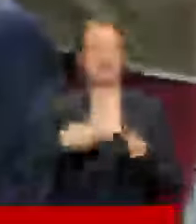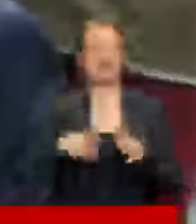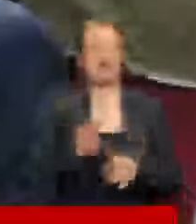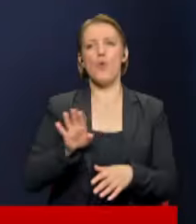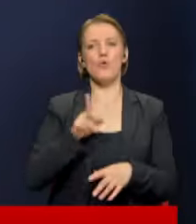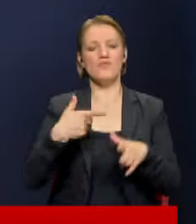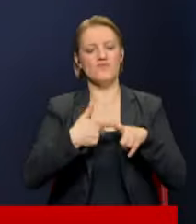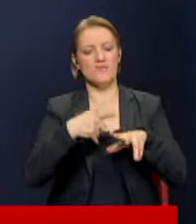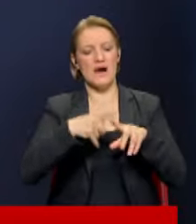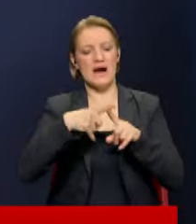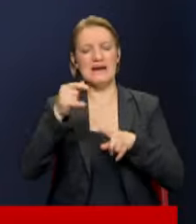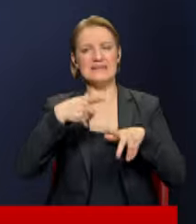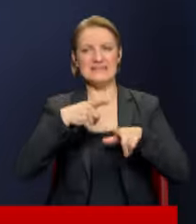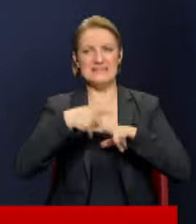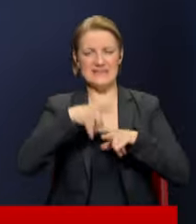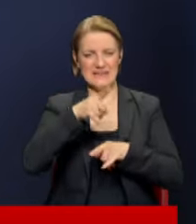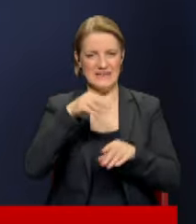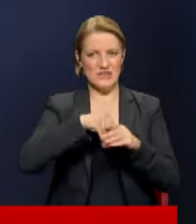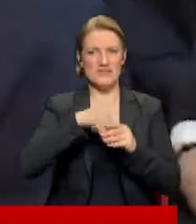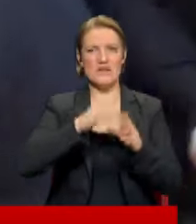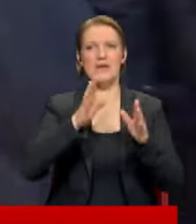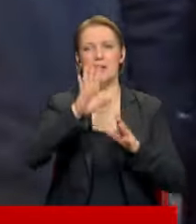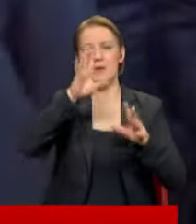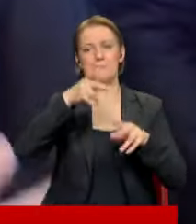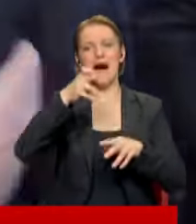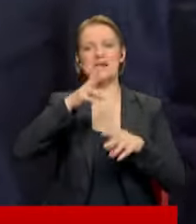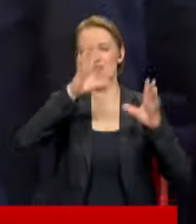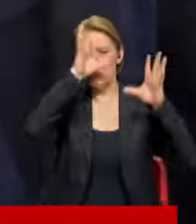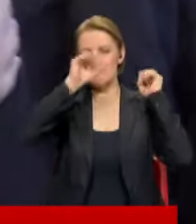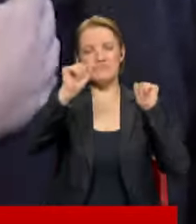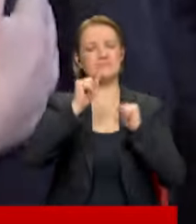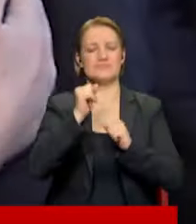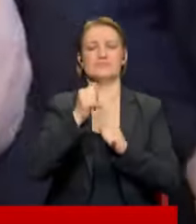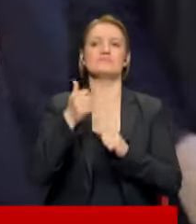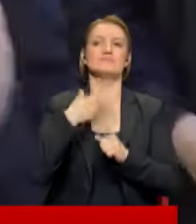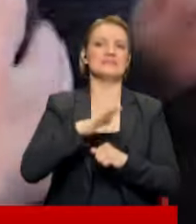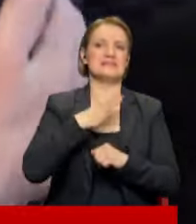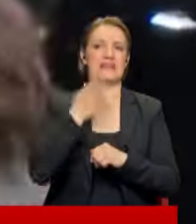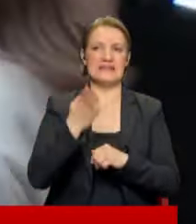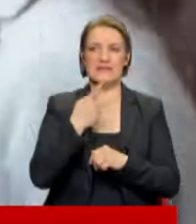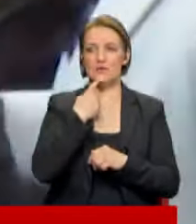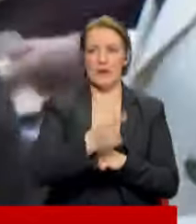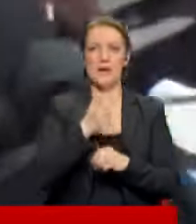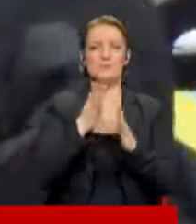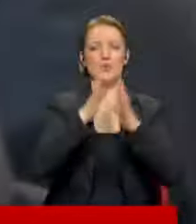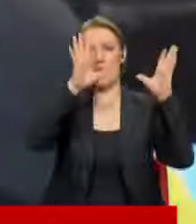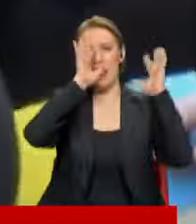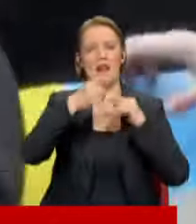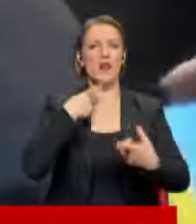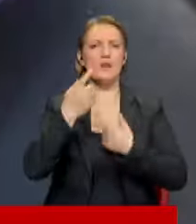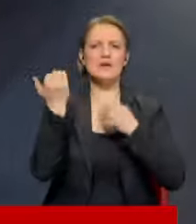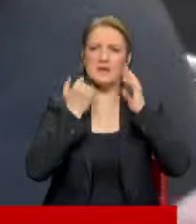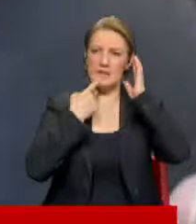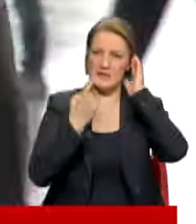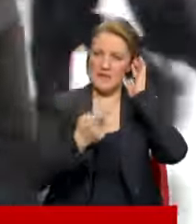Akşener için Paris Büyükelçiliği istediğini Gazeteci Fatih Altaylı söyledi akşener'e yakın bazı isimler büyükelçilik iddiasını